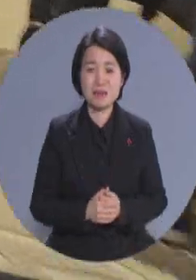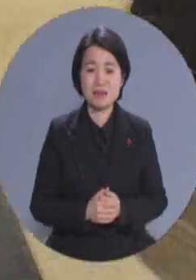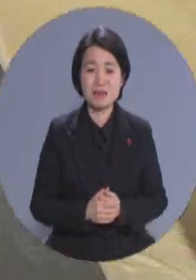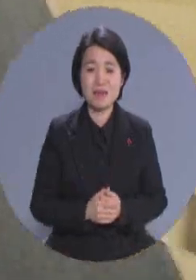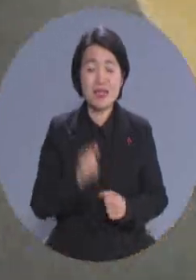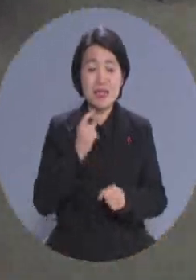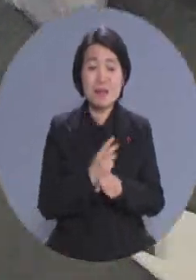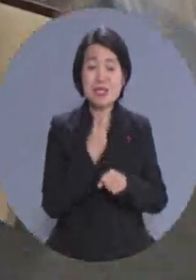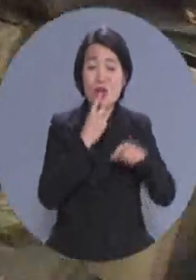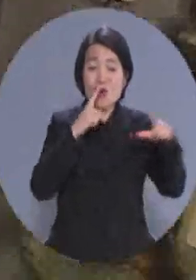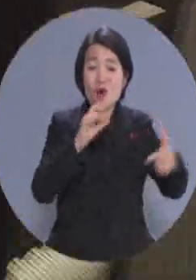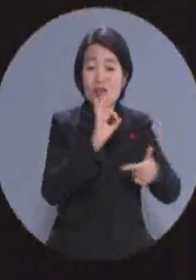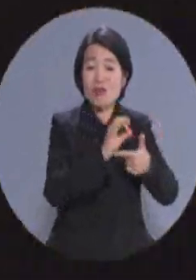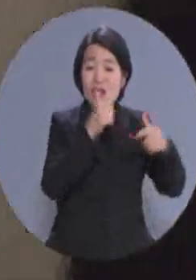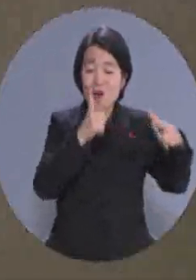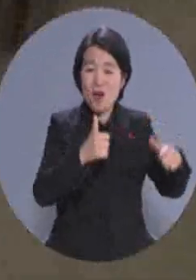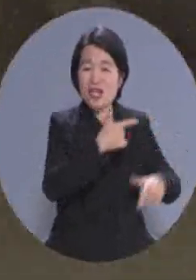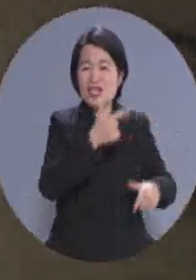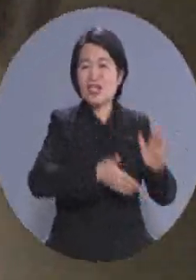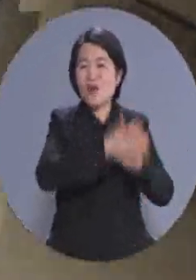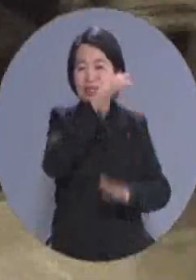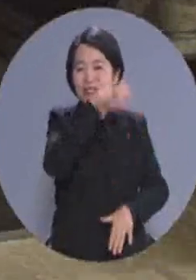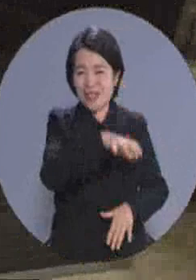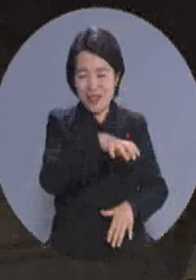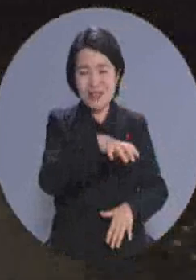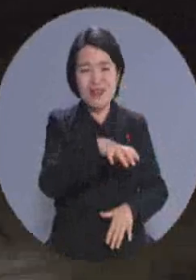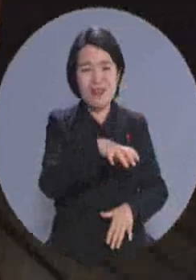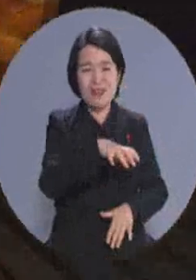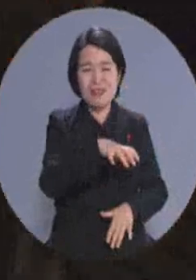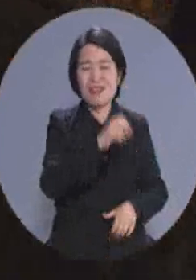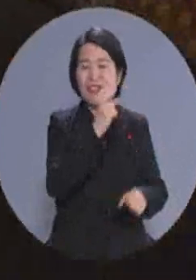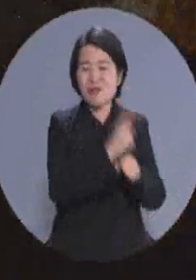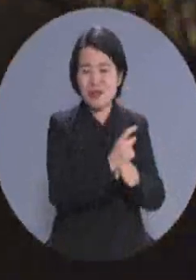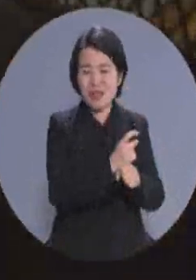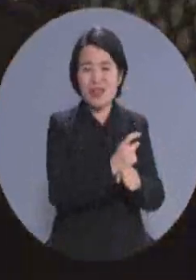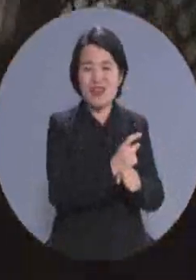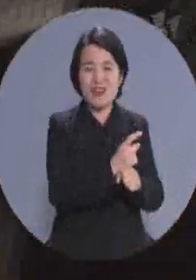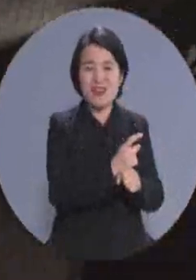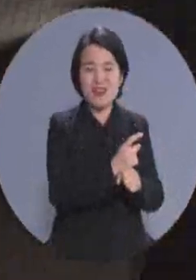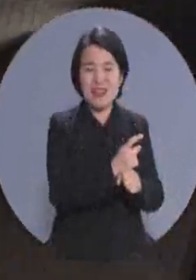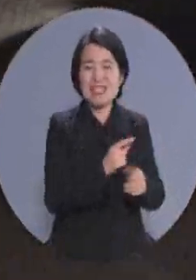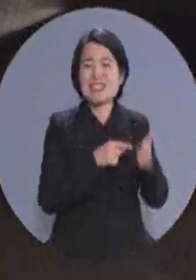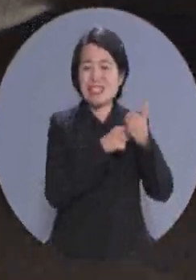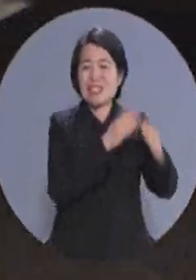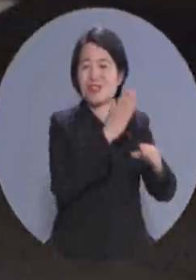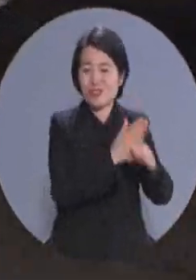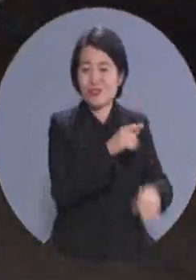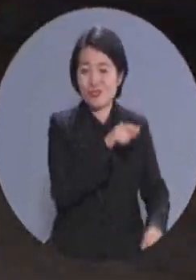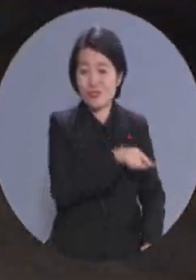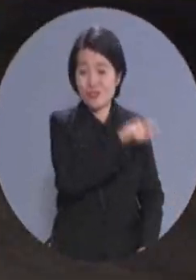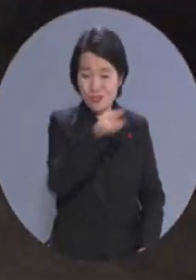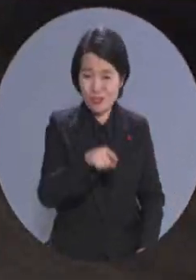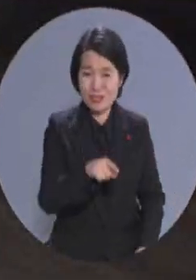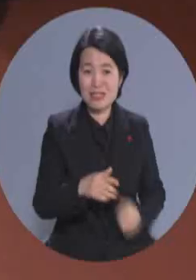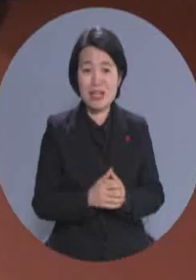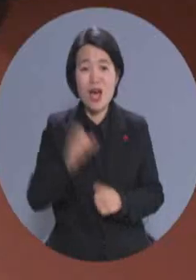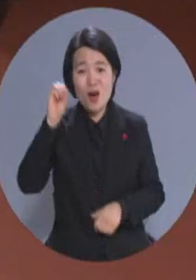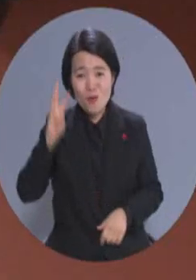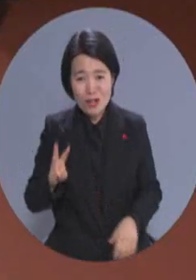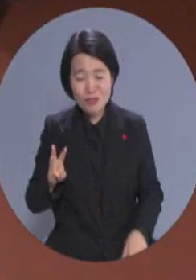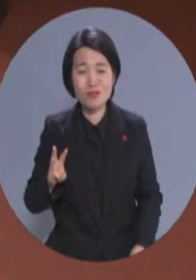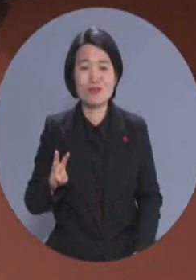이미 수도권과 영남권의 대도시에서는 활발하게 펼쳐지고 있는 새로운 형태의 미술 시장에 광주